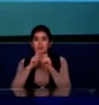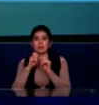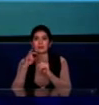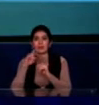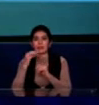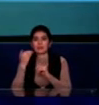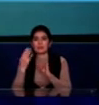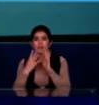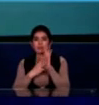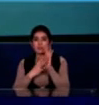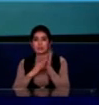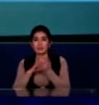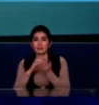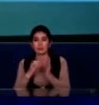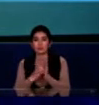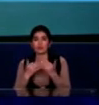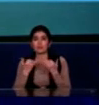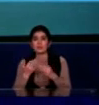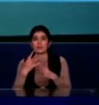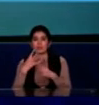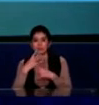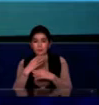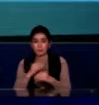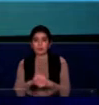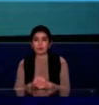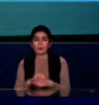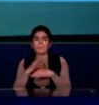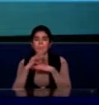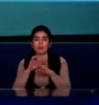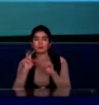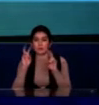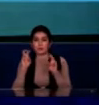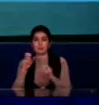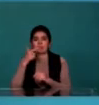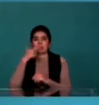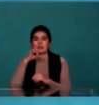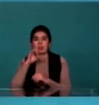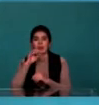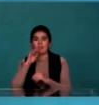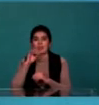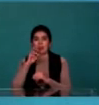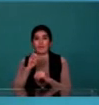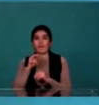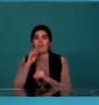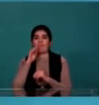9 класса. Сегодня мы с вами проходим тему графика веб-страницы.